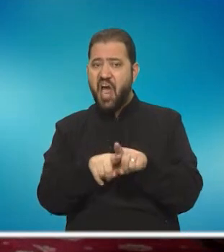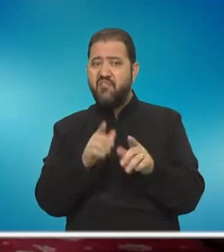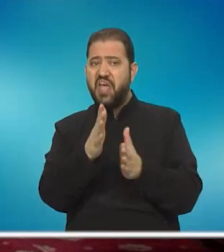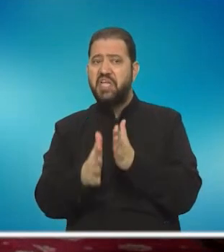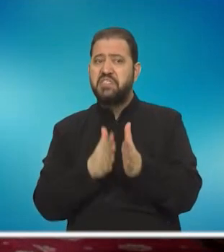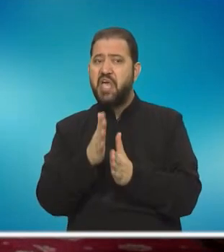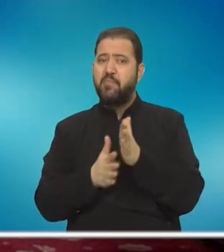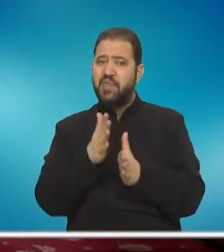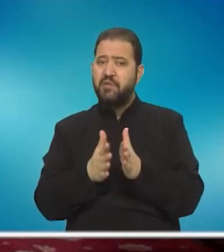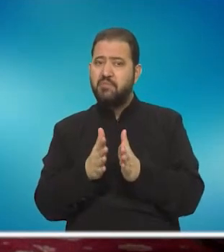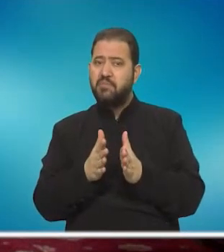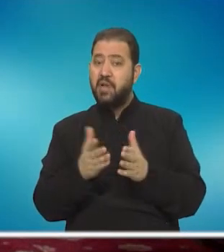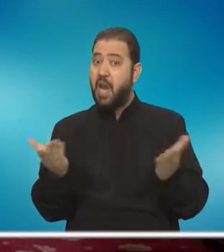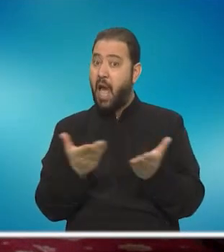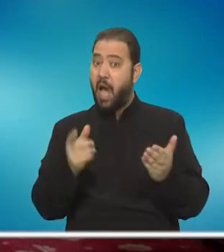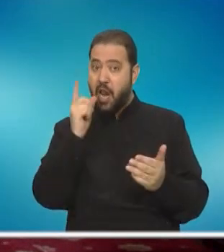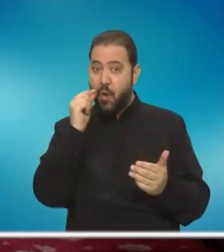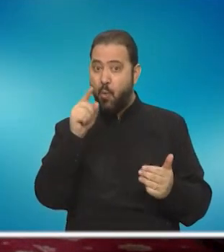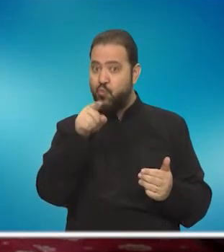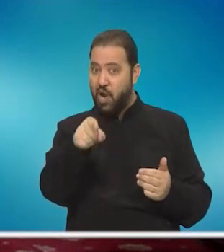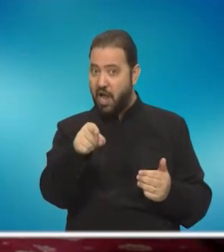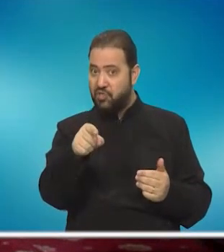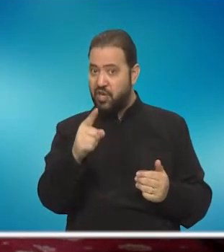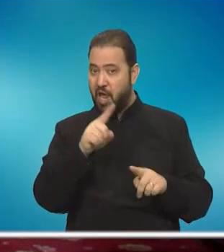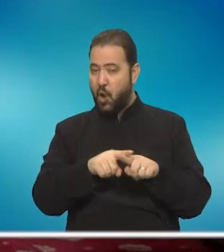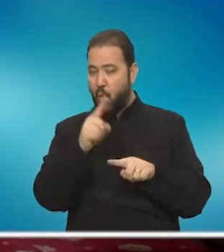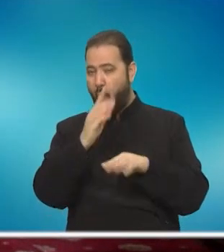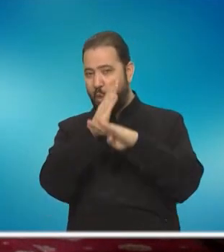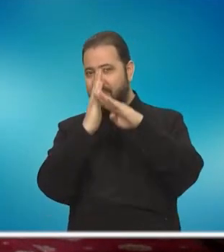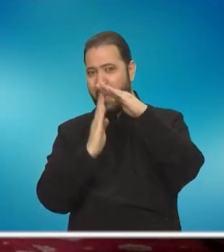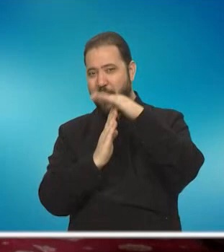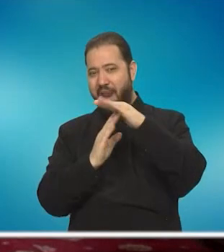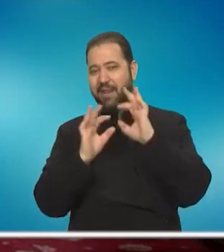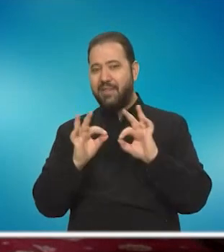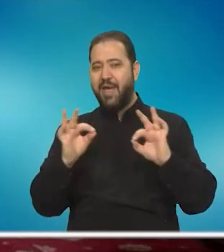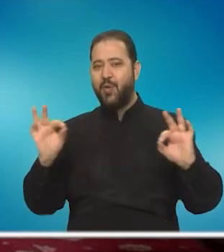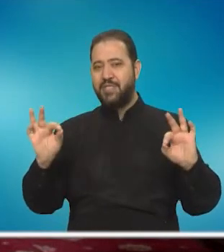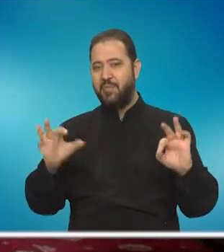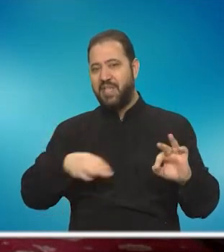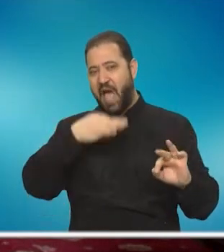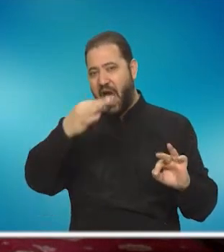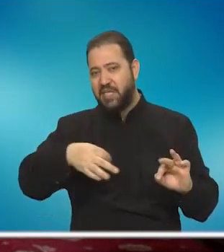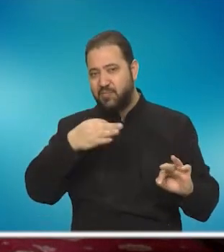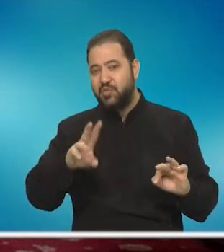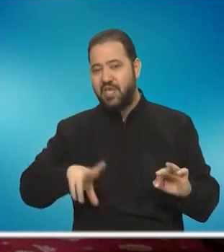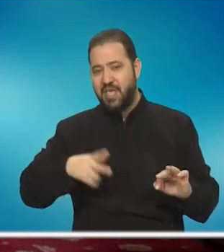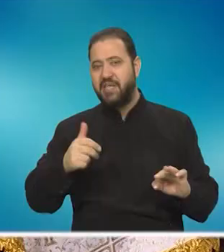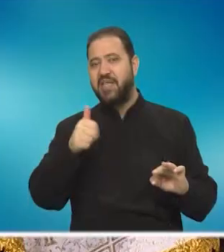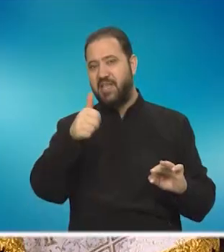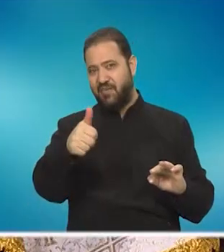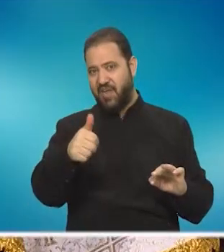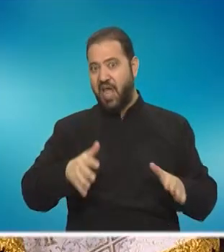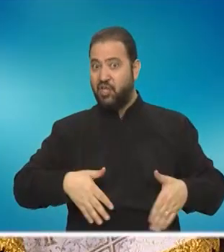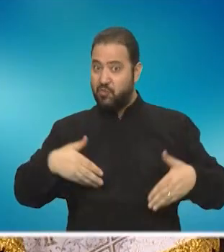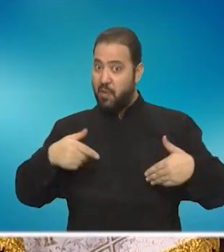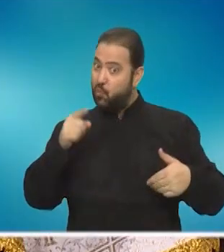lucruri. La care credinciosul acesta, cu o smerenie deosebită, i-a spus: este adevărat și